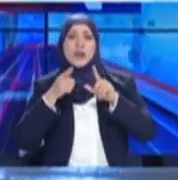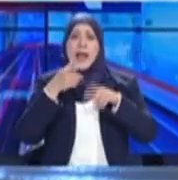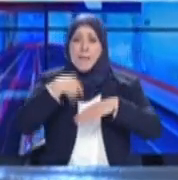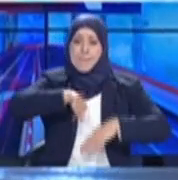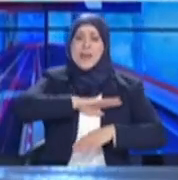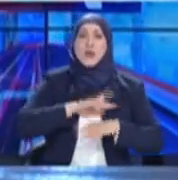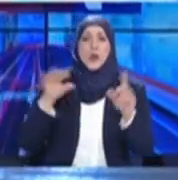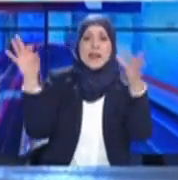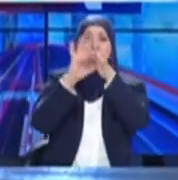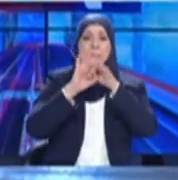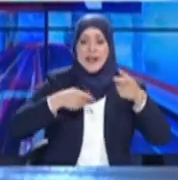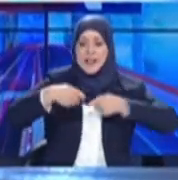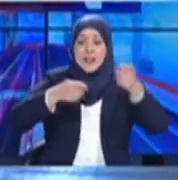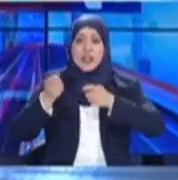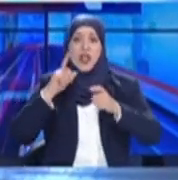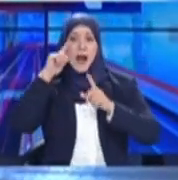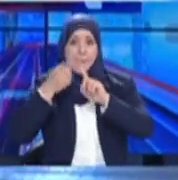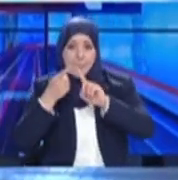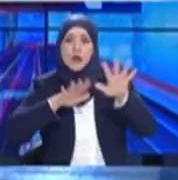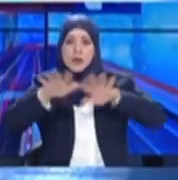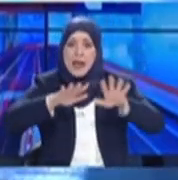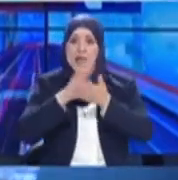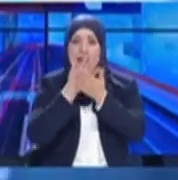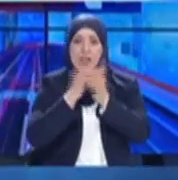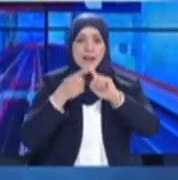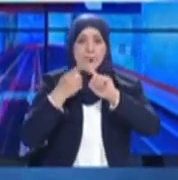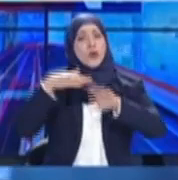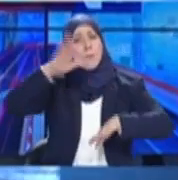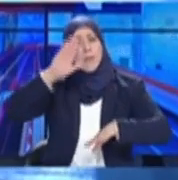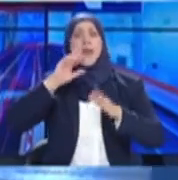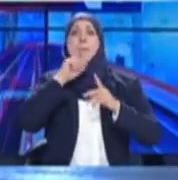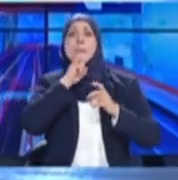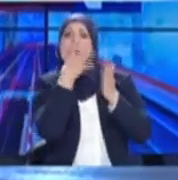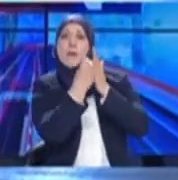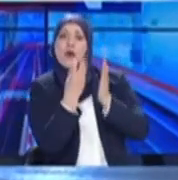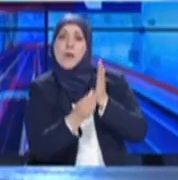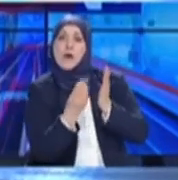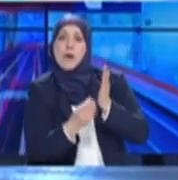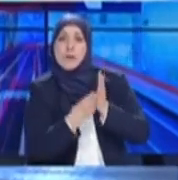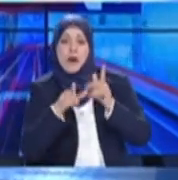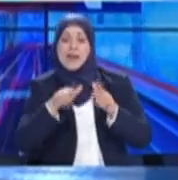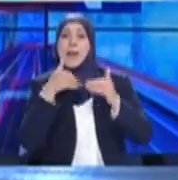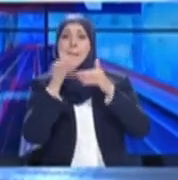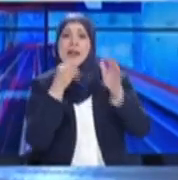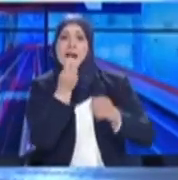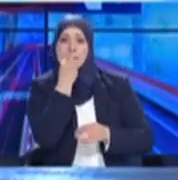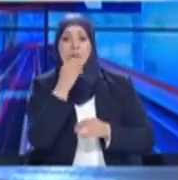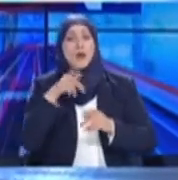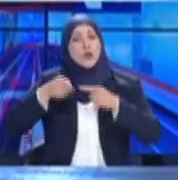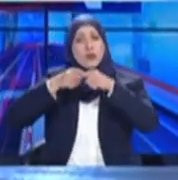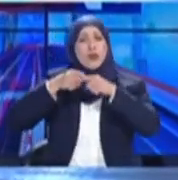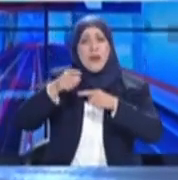بتامين ال اه بطبيعه الحال ال اه بتامين اه هذه المواد الاساسيه ولكن فيها الافه